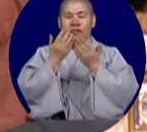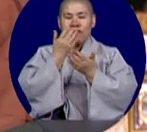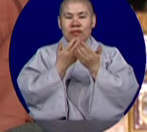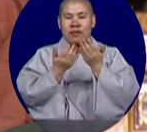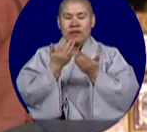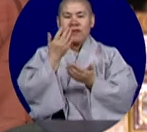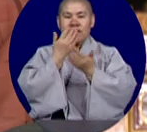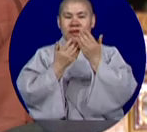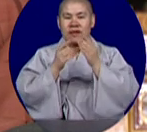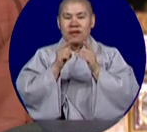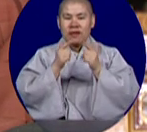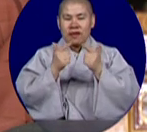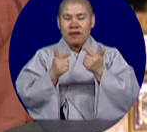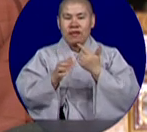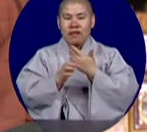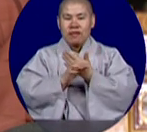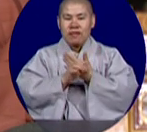떨어져 버려.